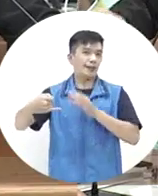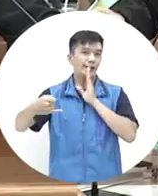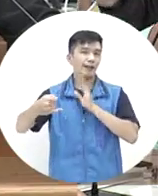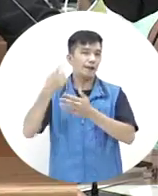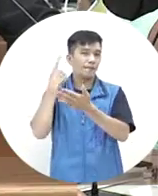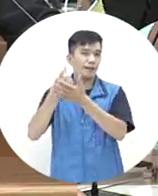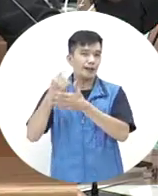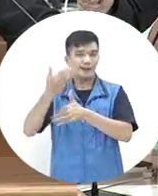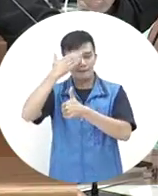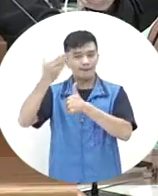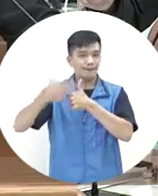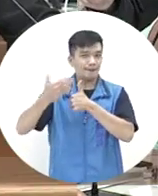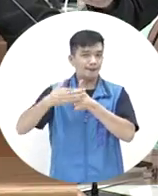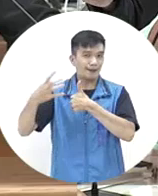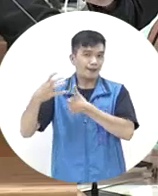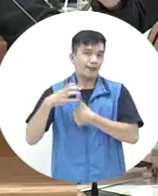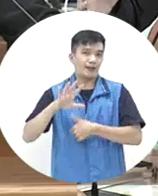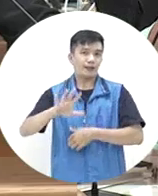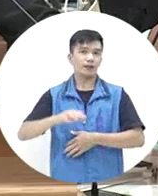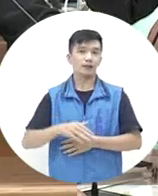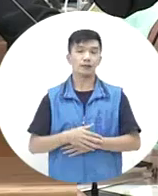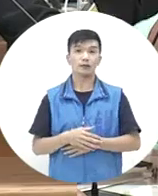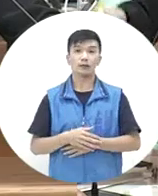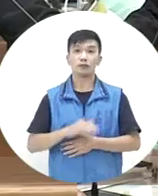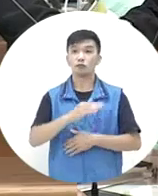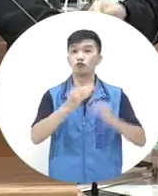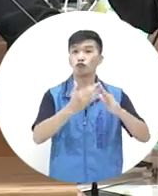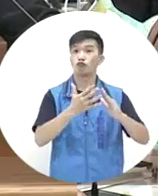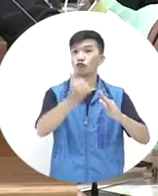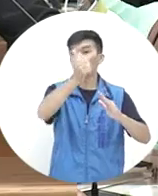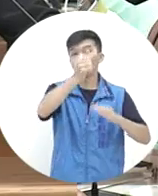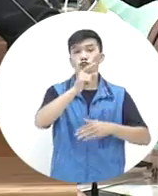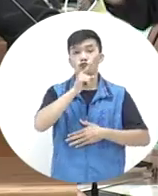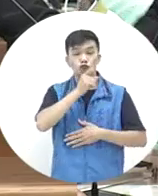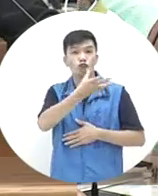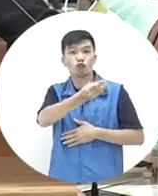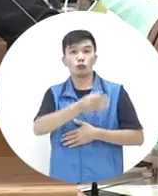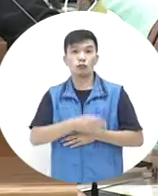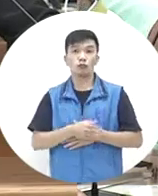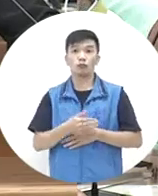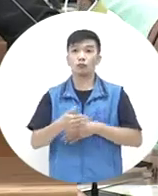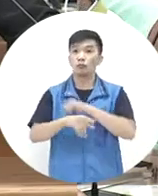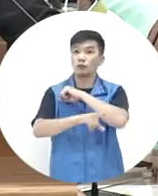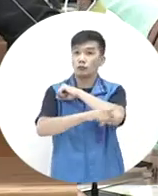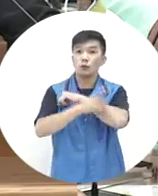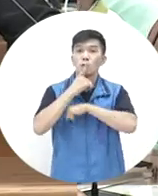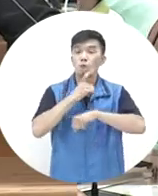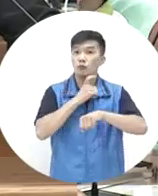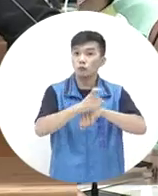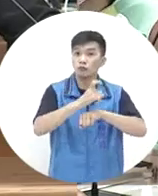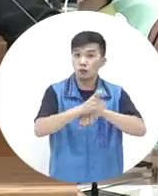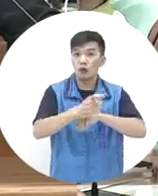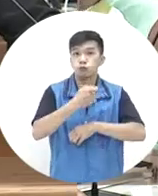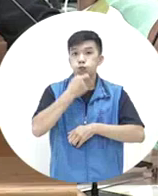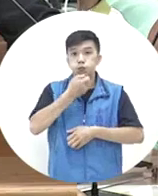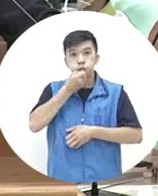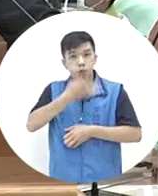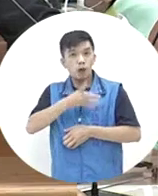声抗议啊，只有这一点呢，市长还没有大声的说出来，剩下最后10秒的机会，愿不愿意大声的说出来？